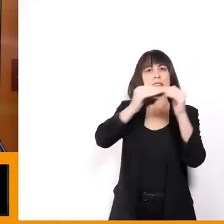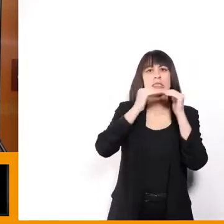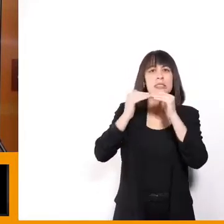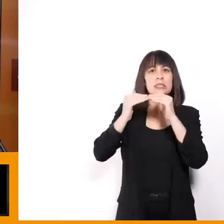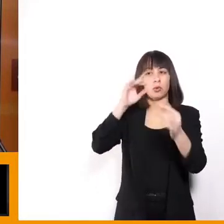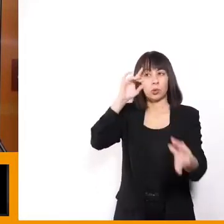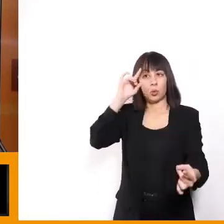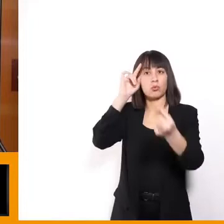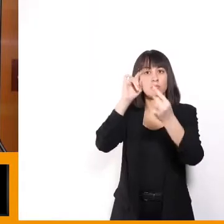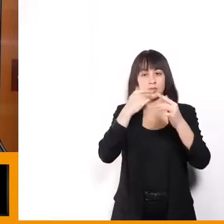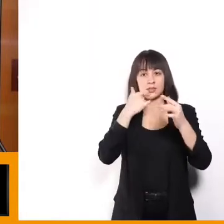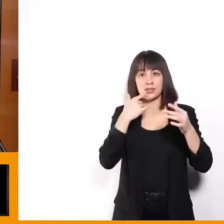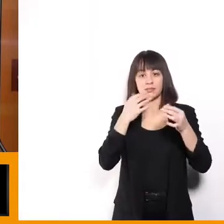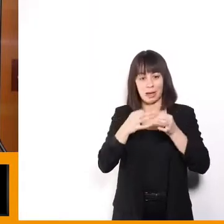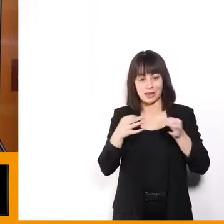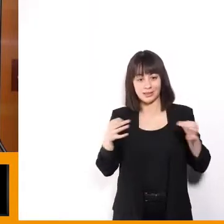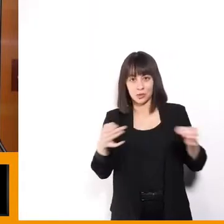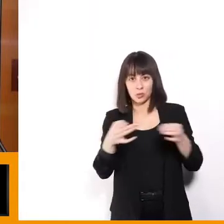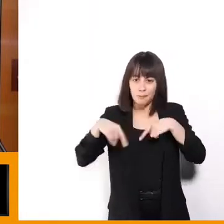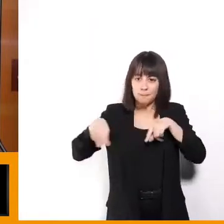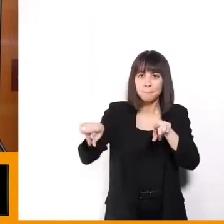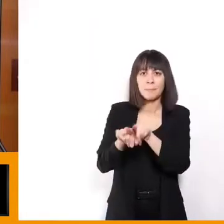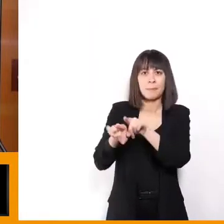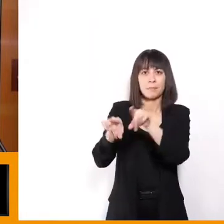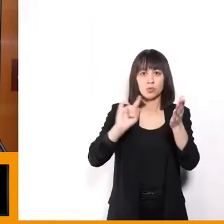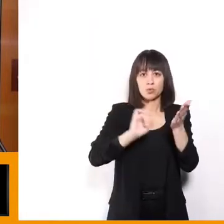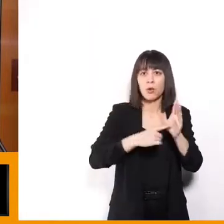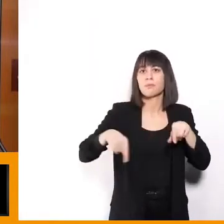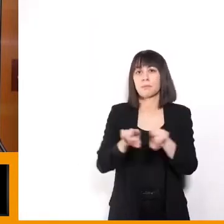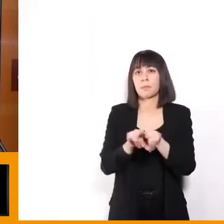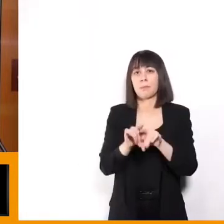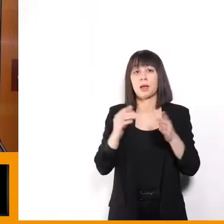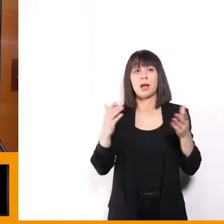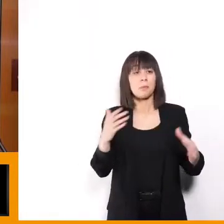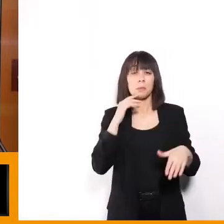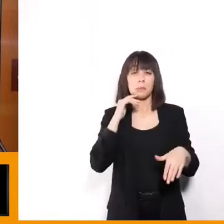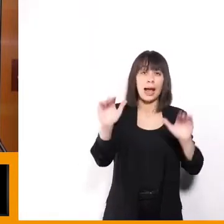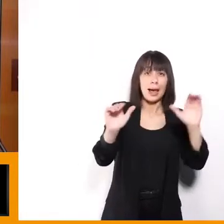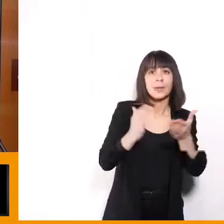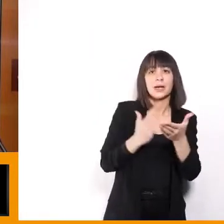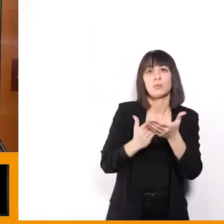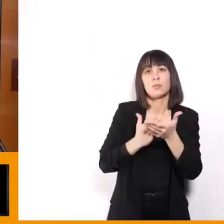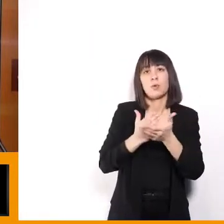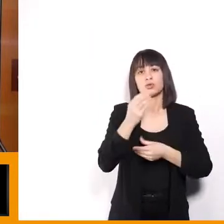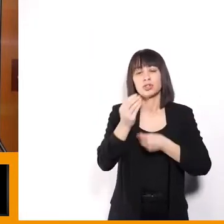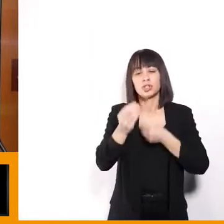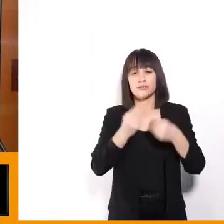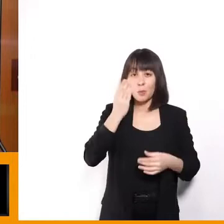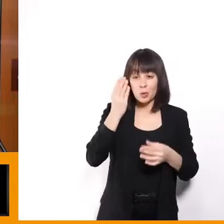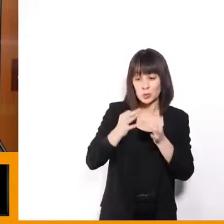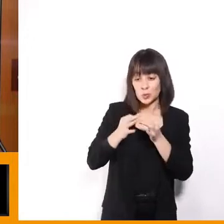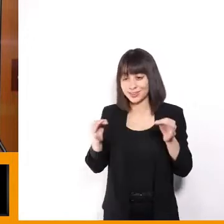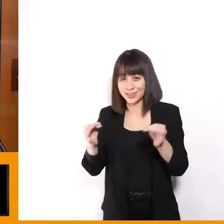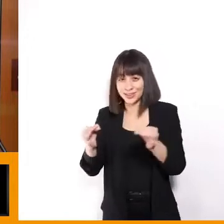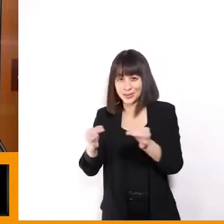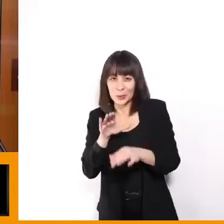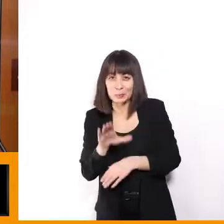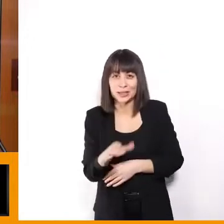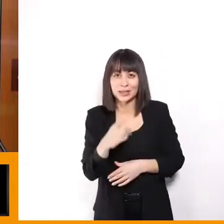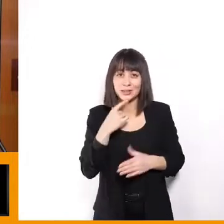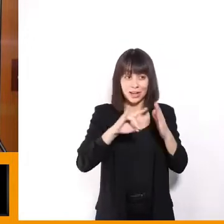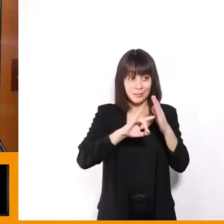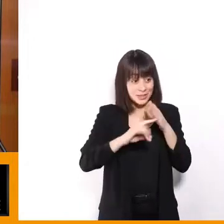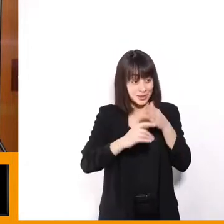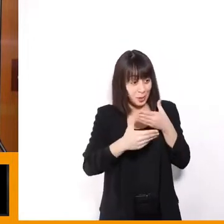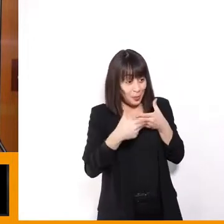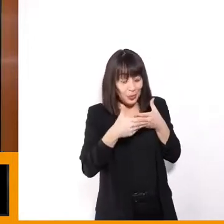territoriale. Concernant ensuite la programmation, les appels à projets, les besoins des territoires, la relation, le fonctionnement des MDPH, c'est la proximité qui